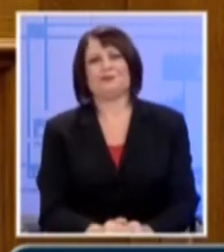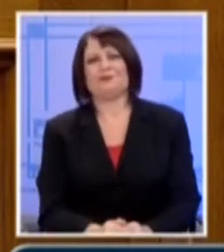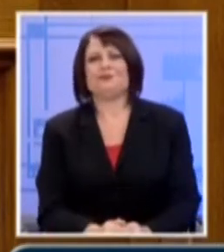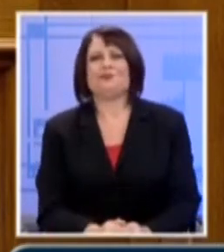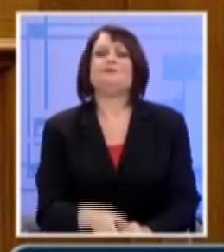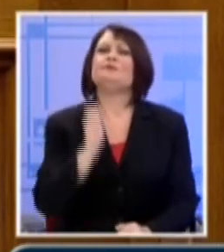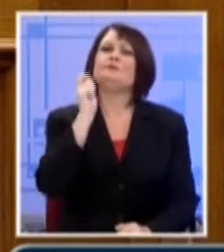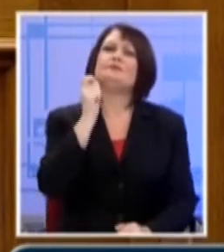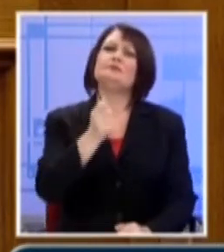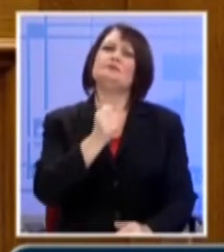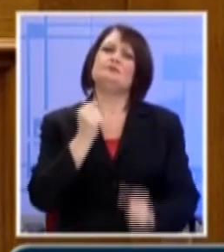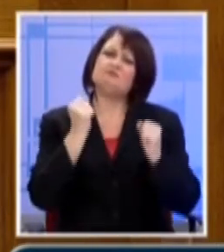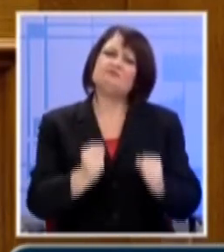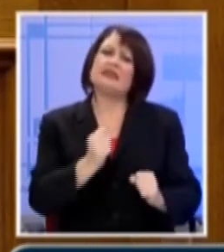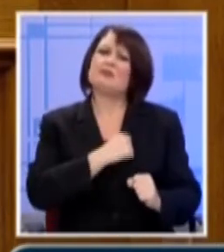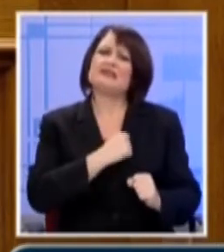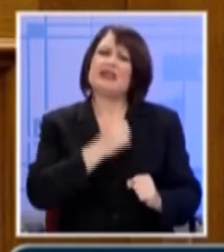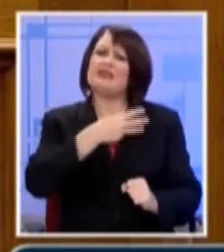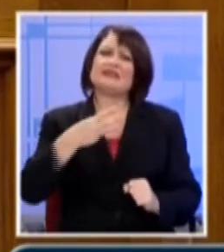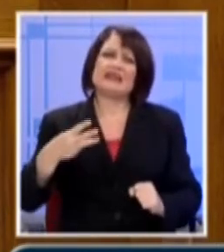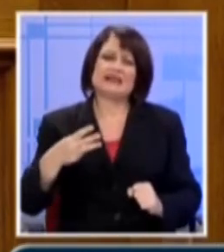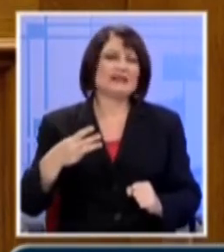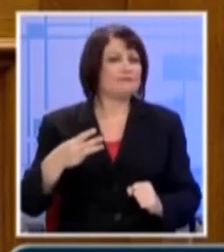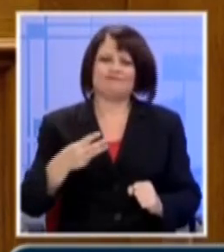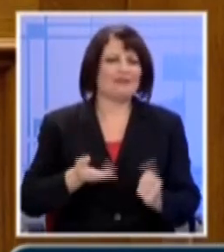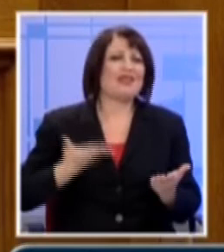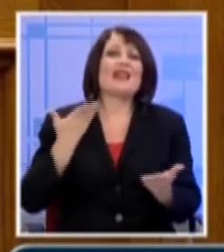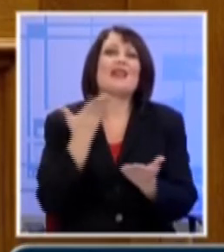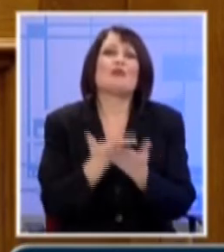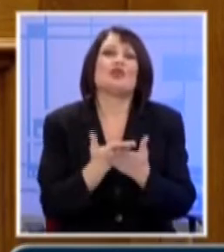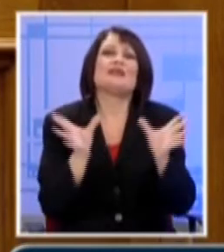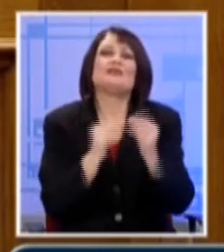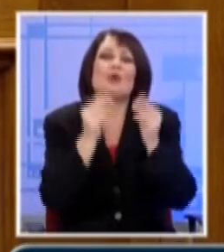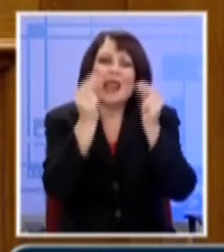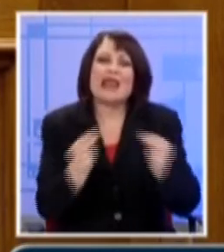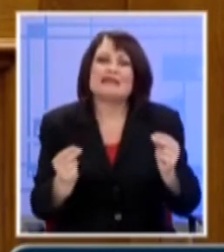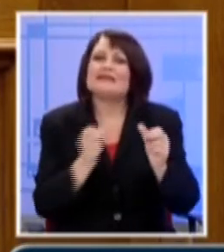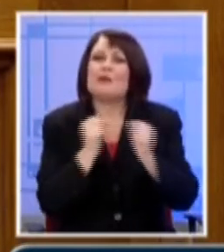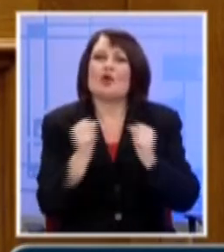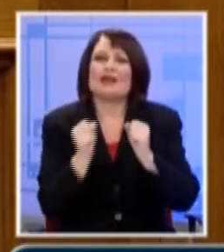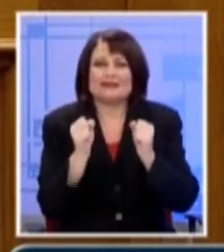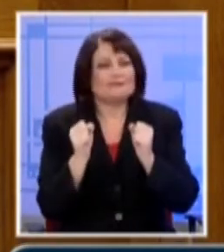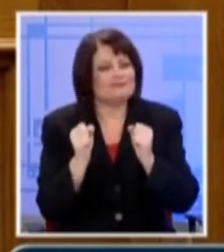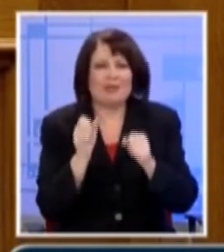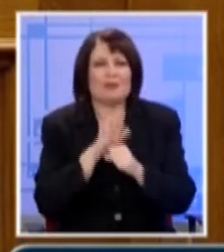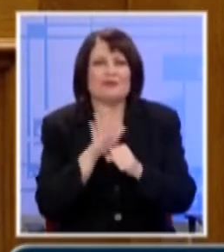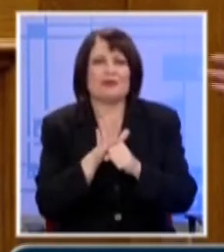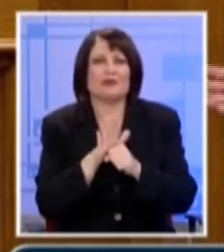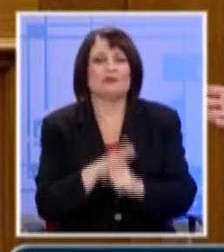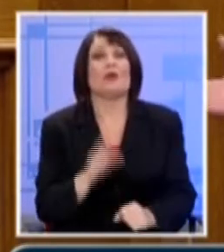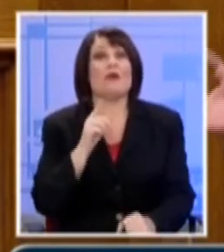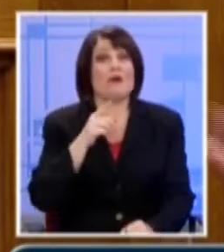πολιτικές θέσεις και πρωτοβουλίες του ΣΥΡΙΖΑ δεν συνιστούν πρόταση διεξόδου από την κρίση. Όπως επίσης είναι